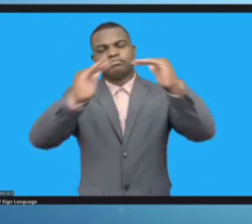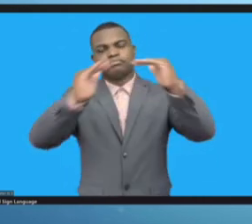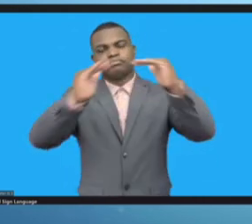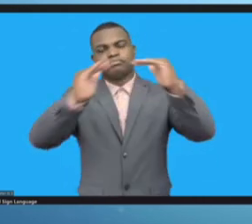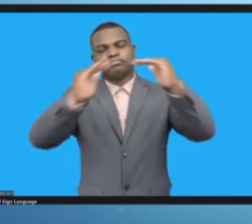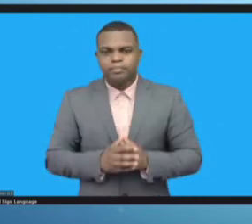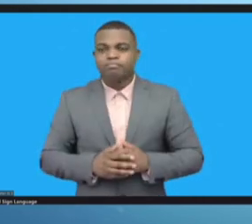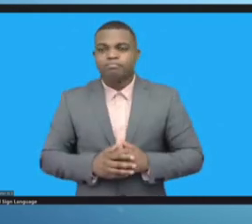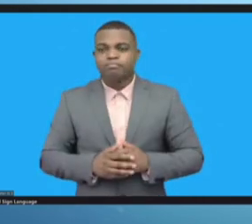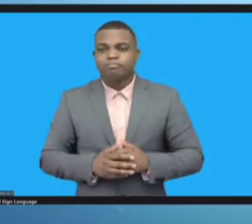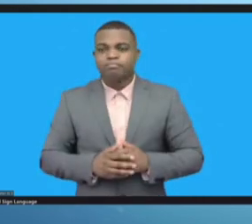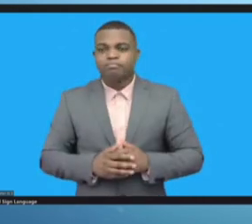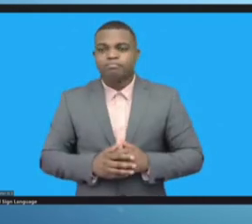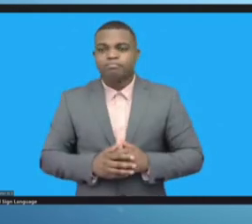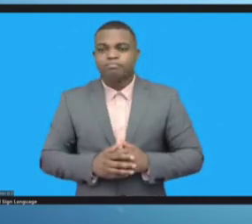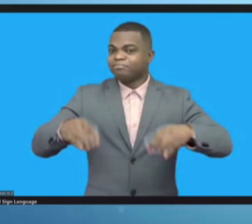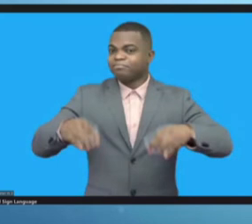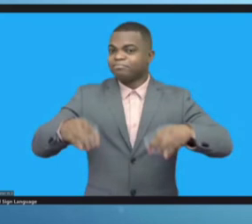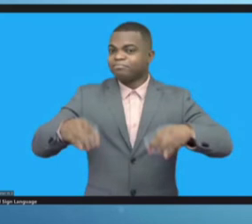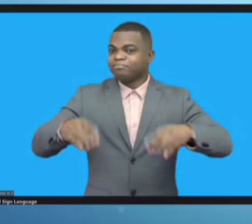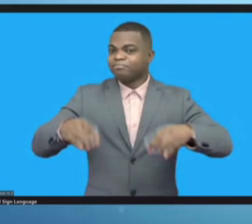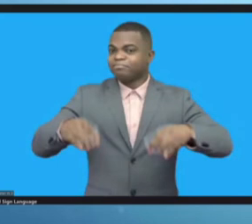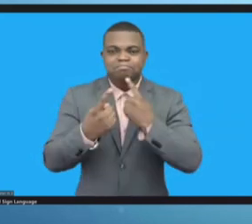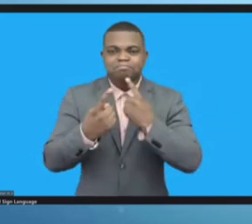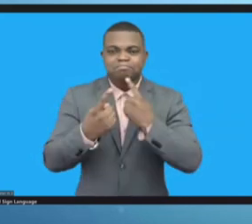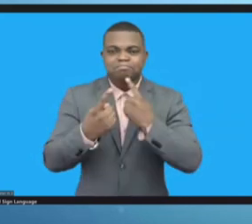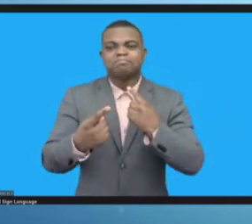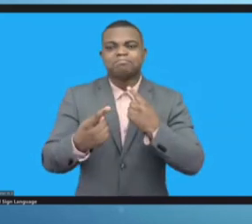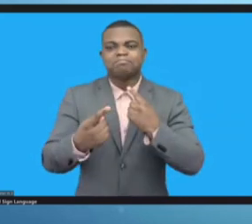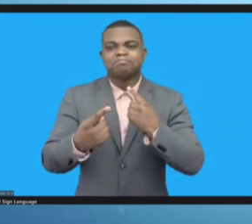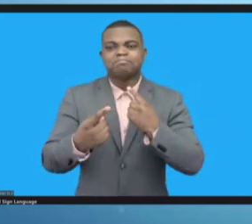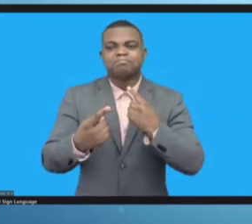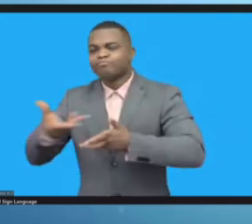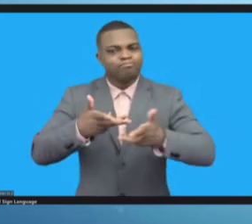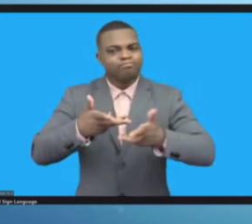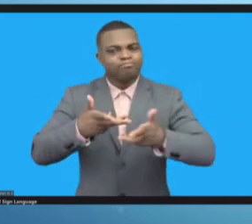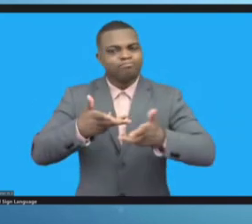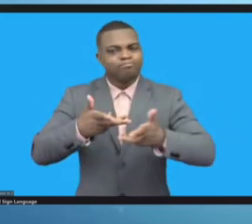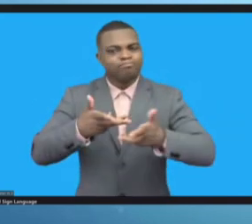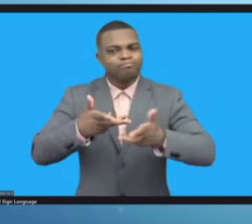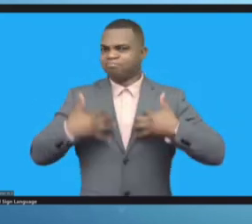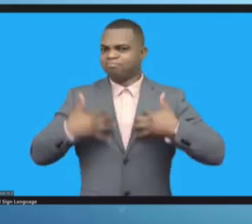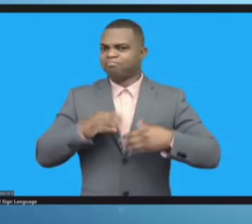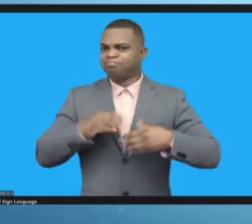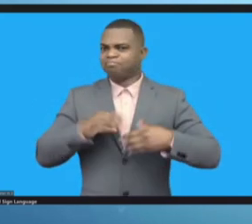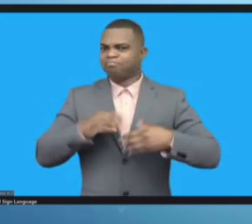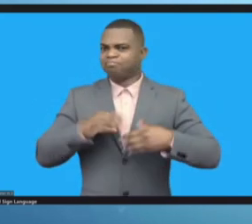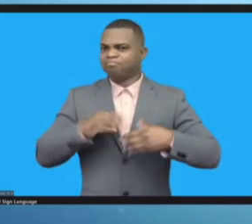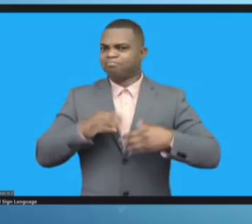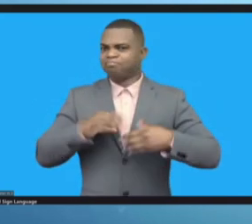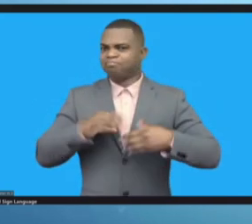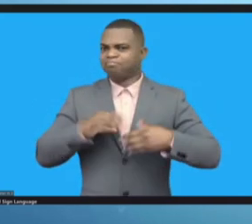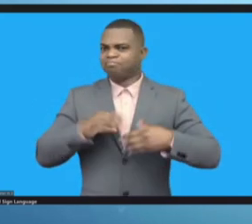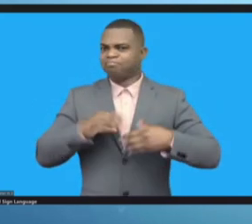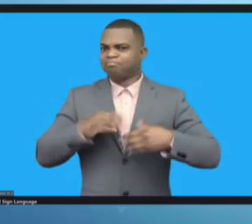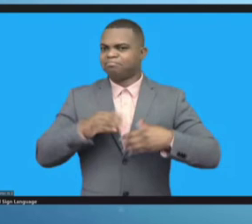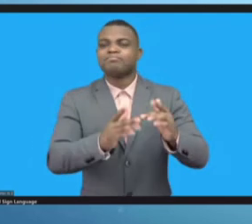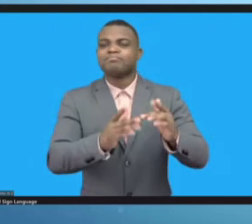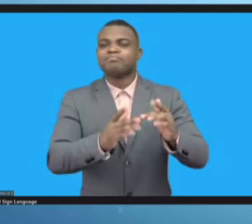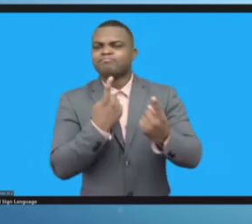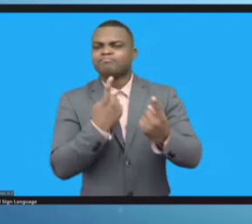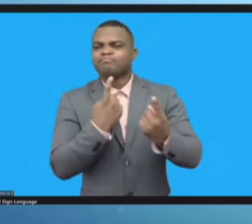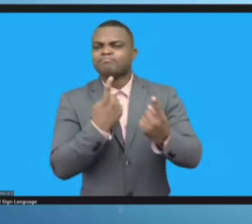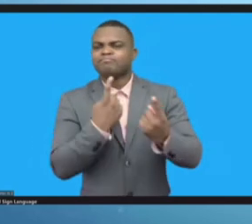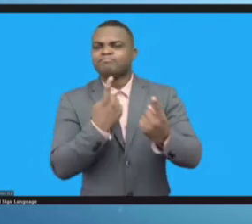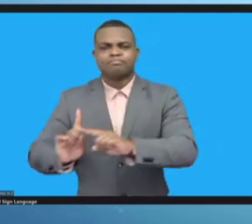sur ces questions liées donc à la frontière numérique qui abrite le potentiel d'une transformation